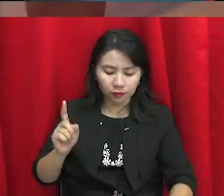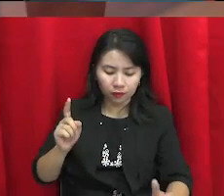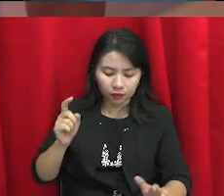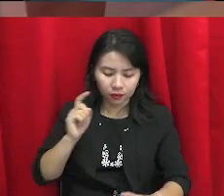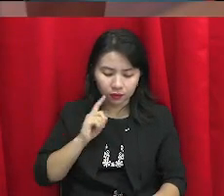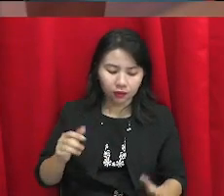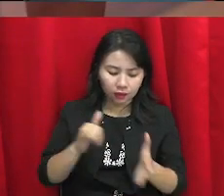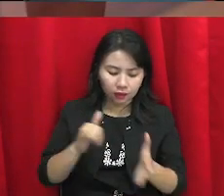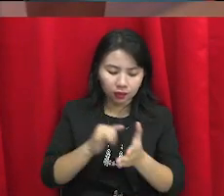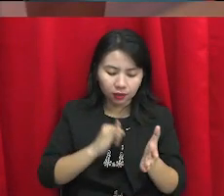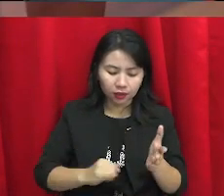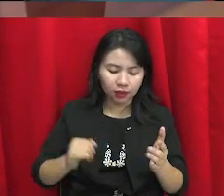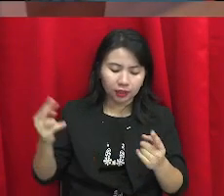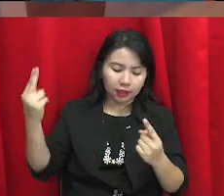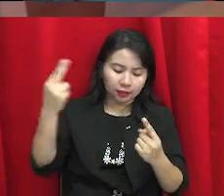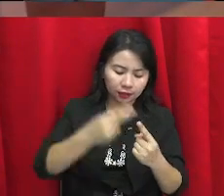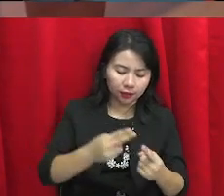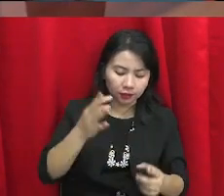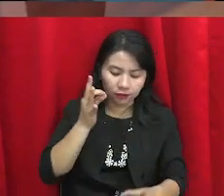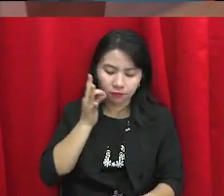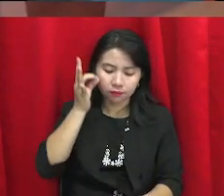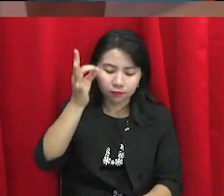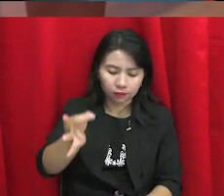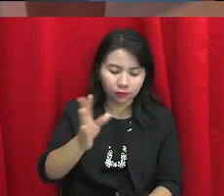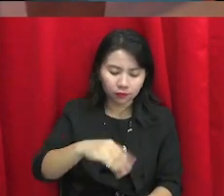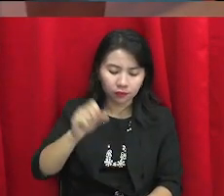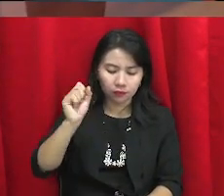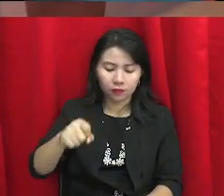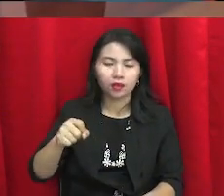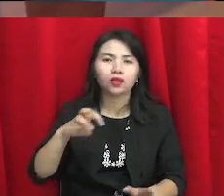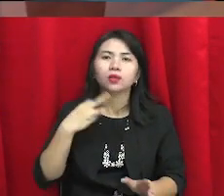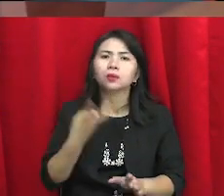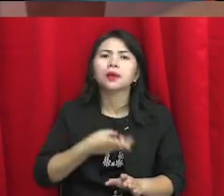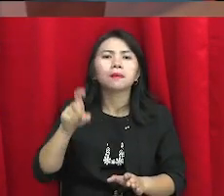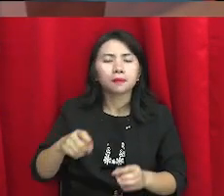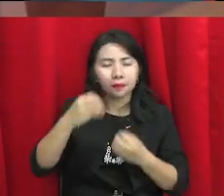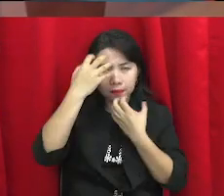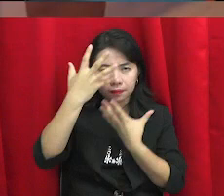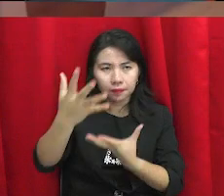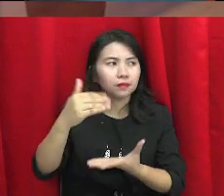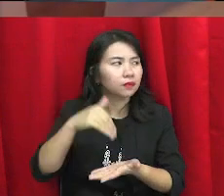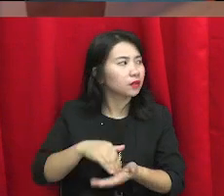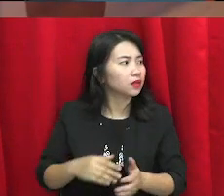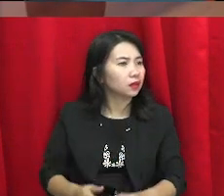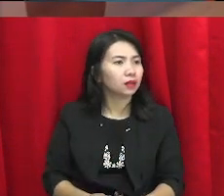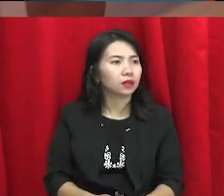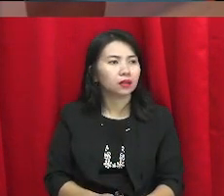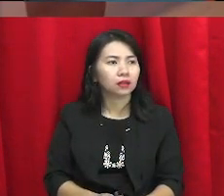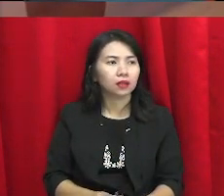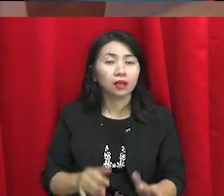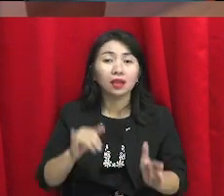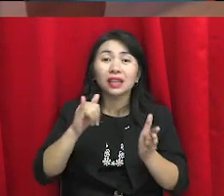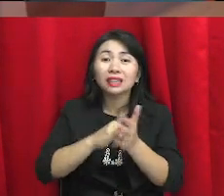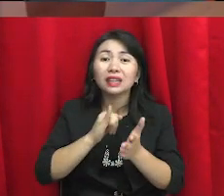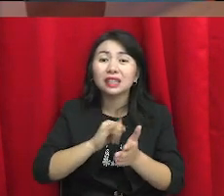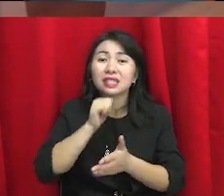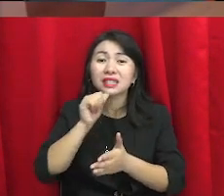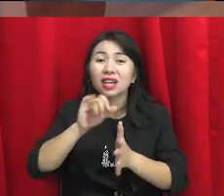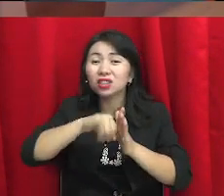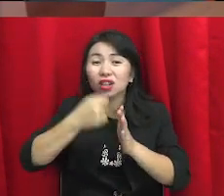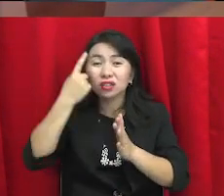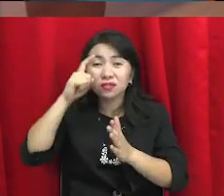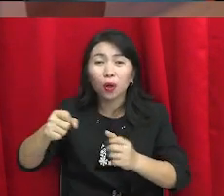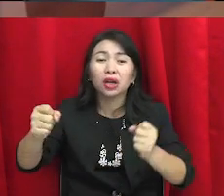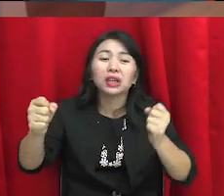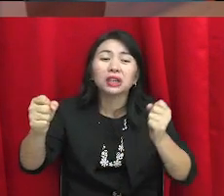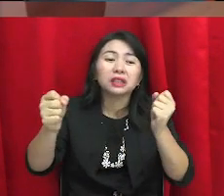hanggang dulo na. Kaya napakagandang sumunod na sa ngayon. That's right. Hindi kasi yan pang ano lang eh. Minsan hanggang pangkasal lang